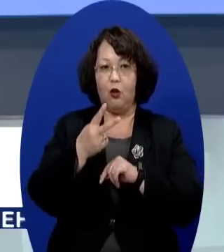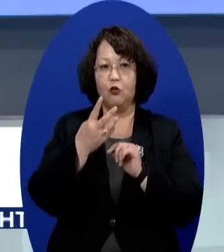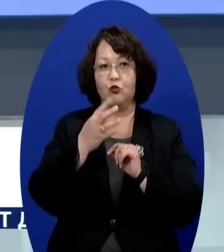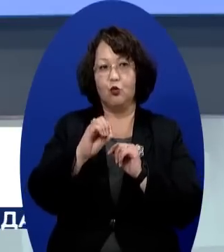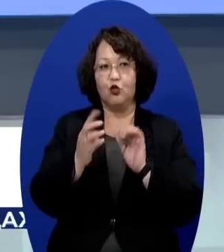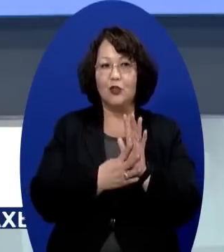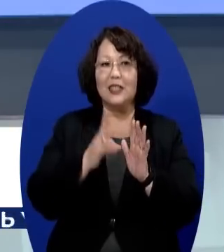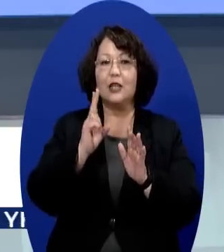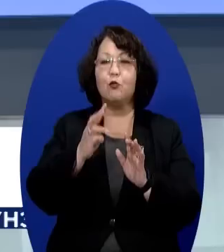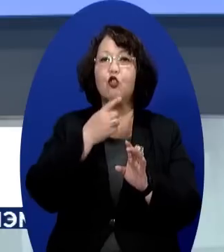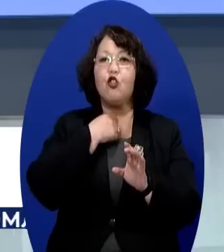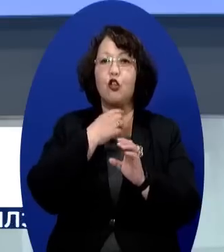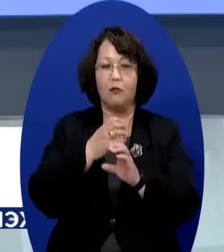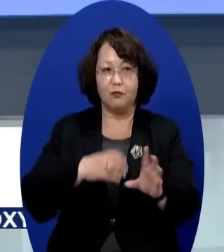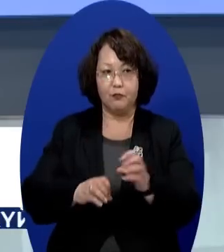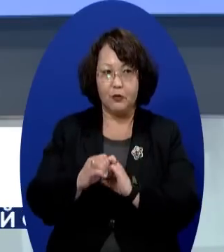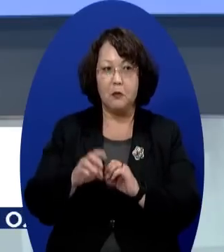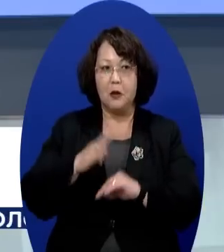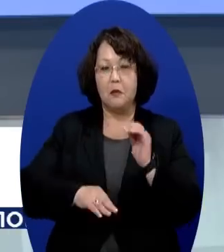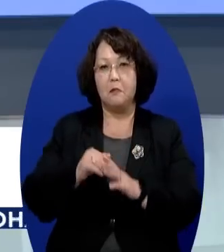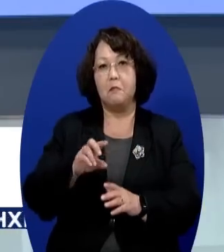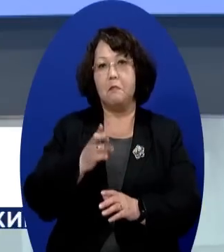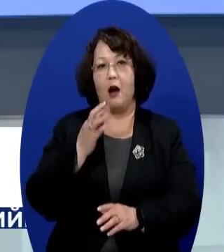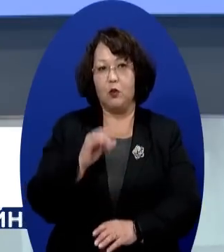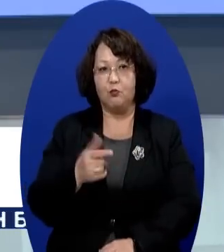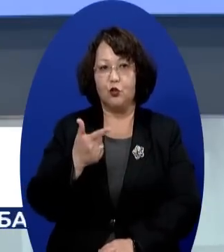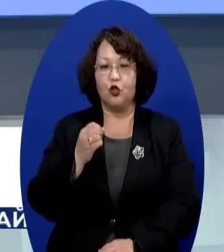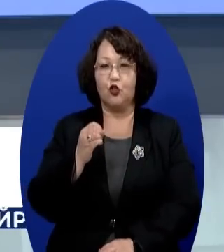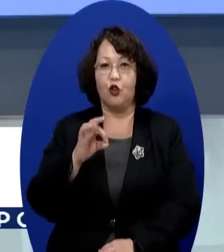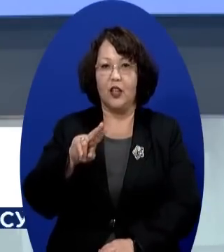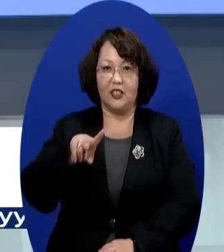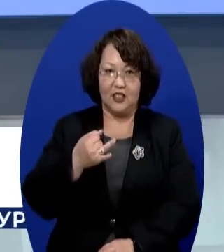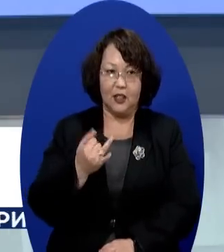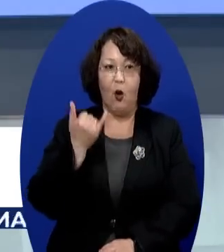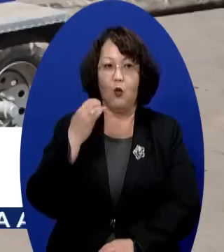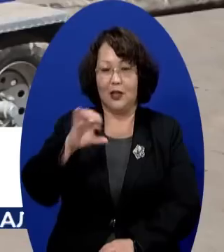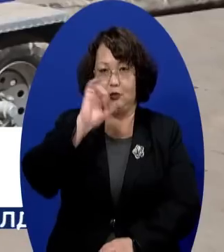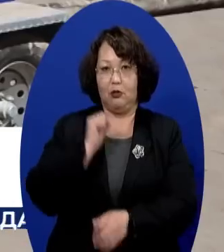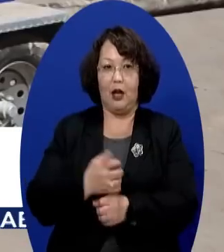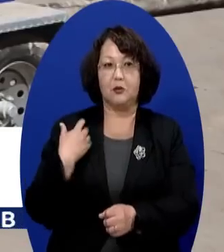шугам сүлжээг геодез усны барилга байгууламжийн газар хариуцсан юм а.